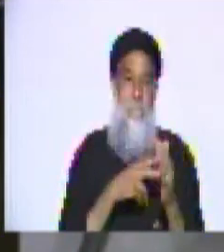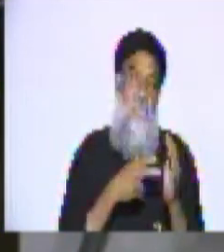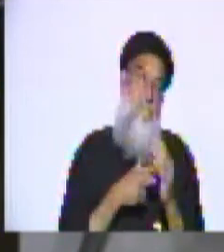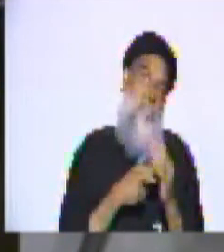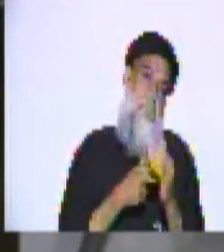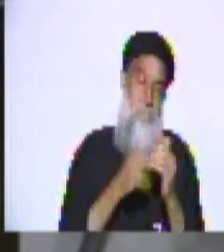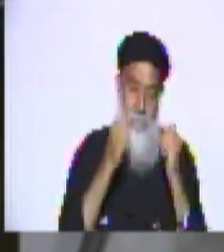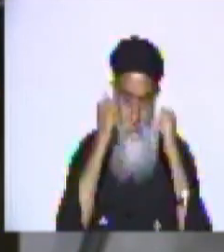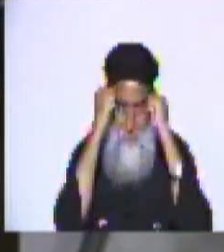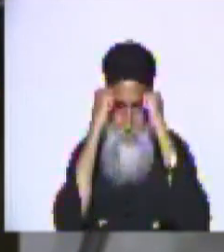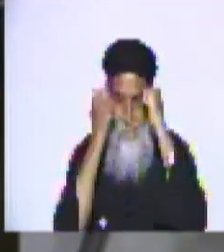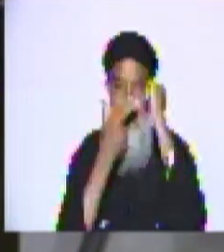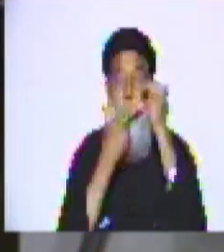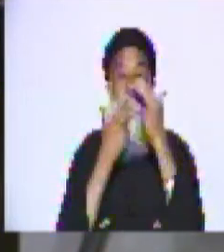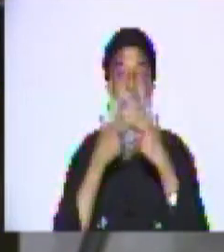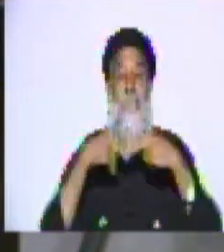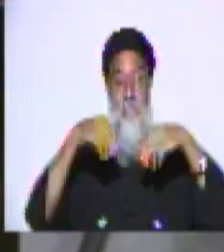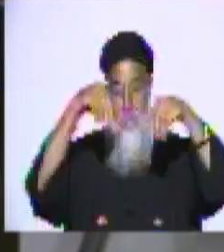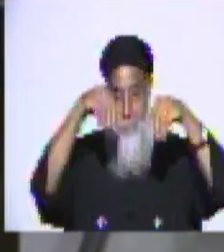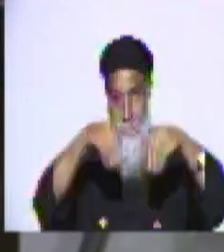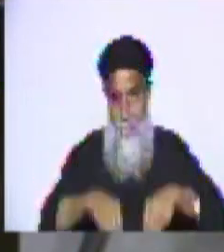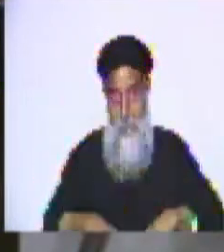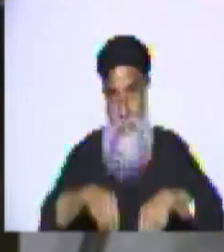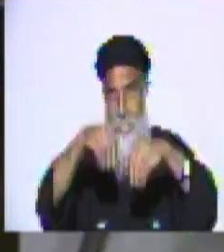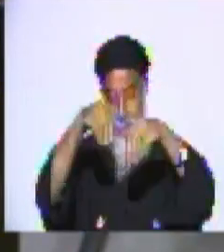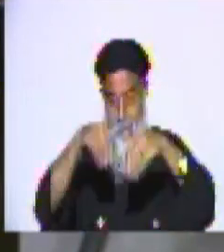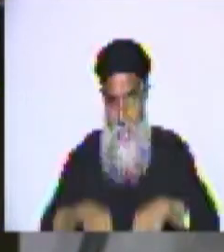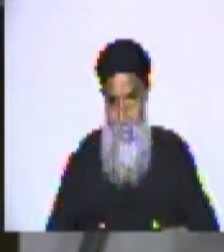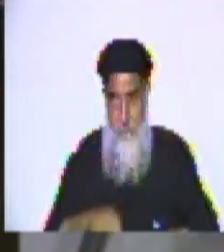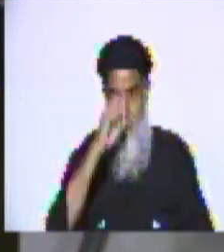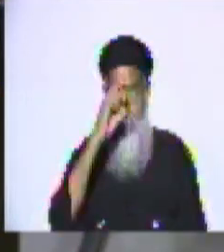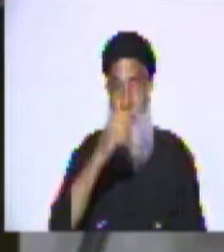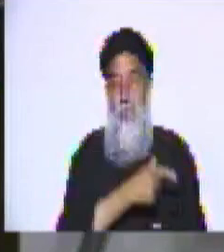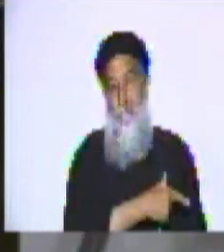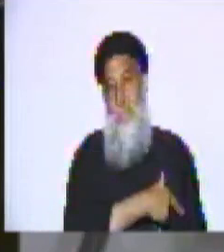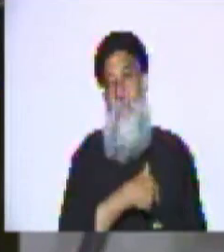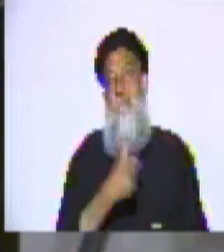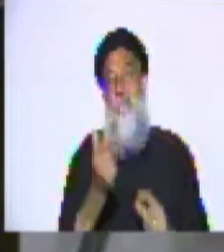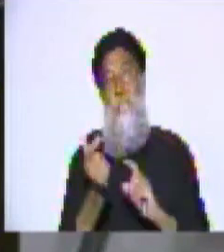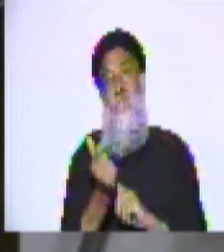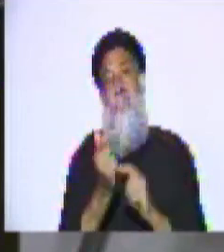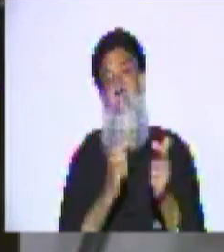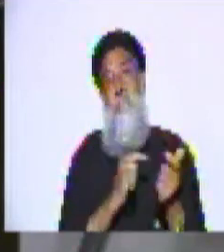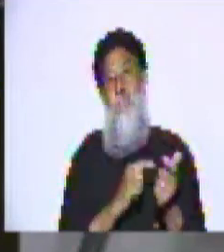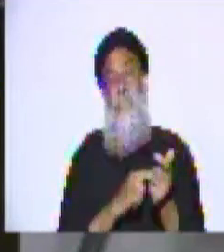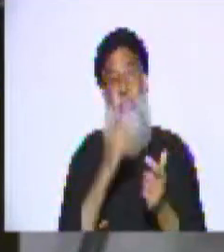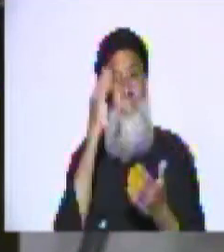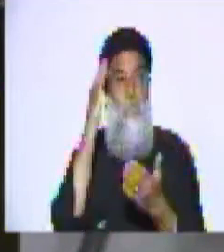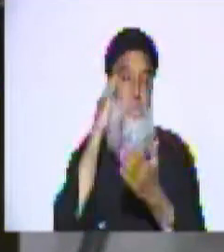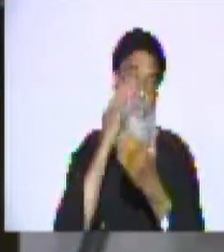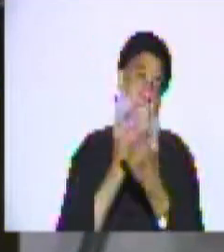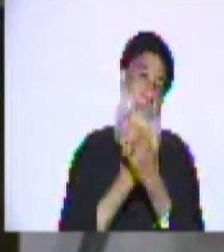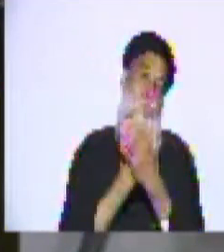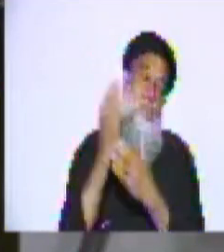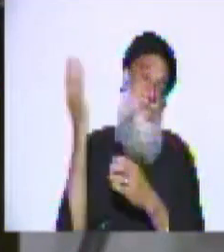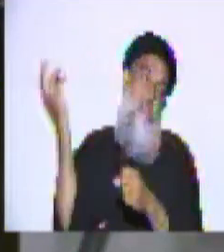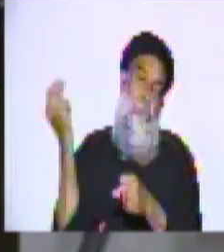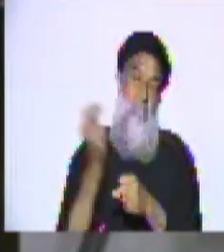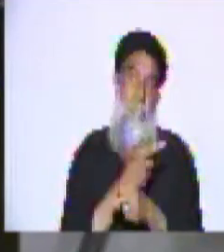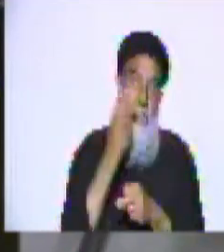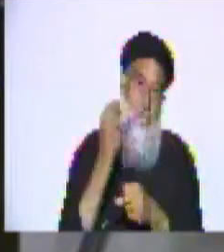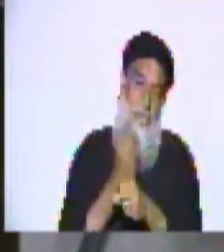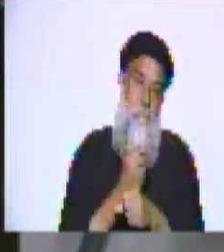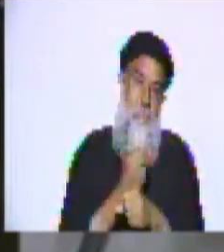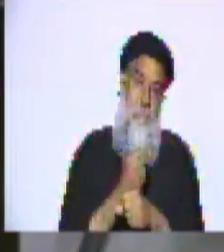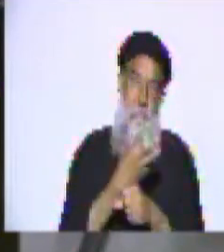لهم توبوا وليعتمد كل منكم على اسم يسوع المسيح لمغفرة الخطايا